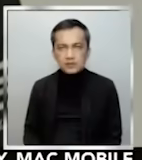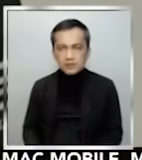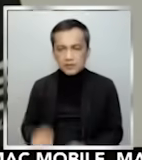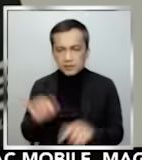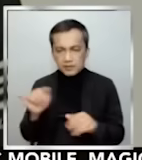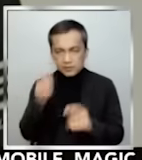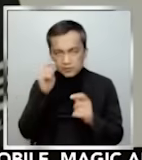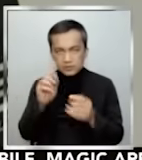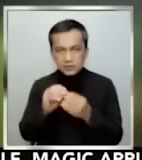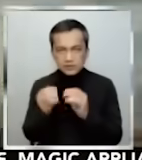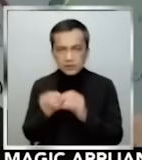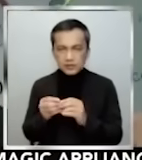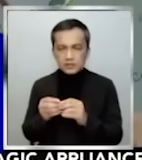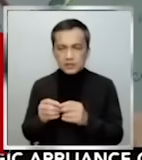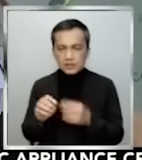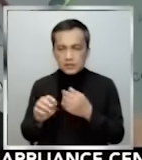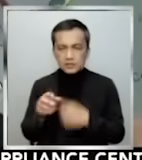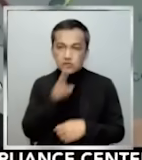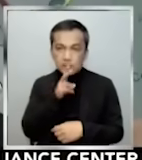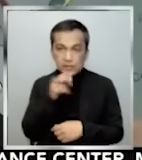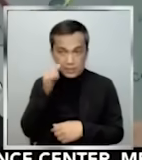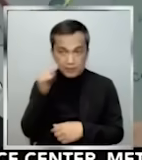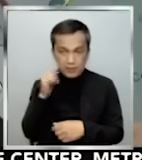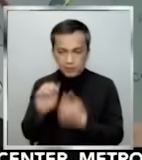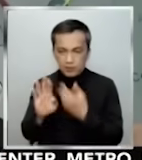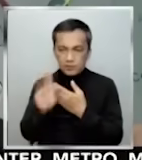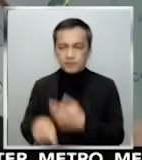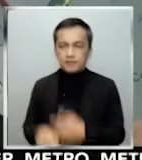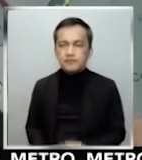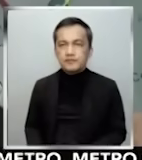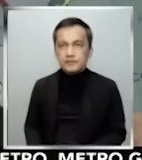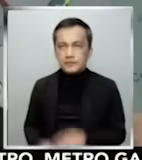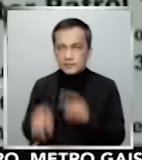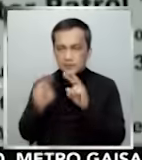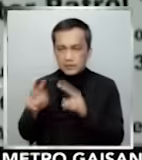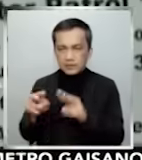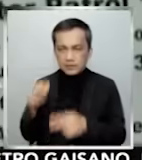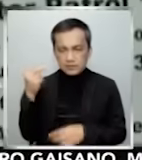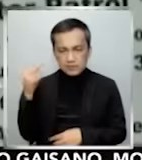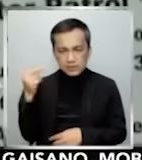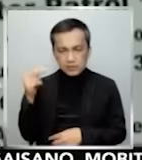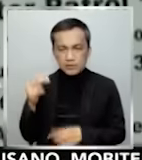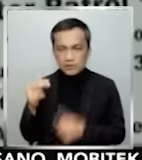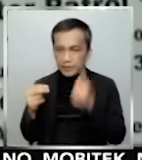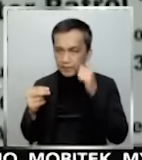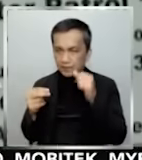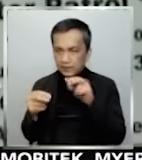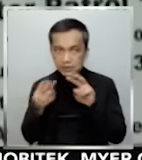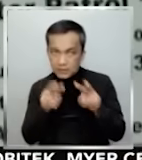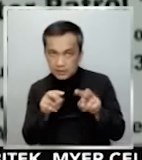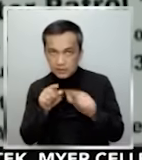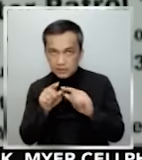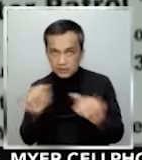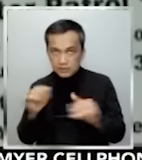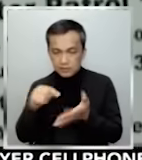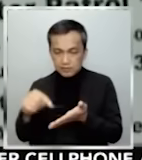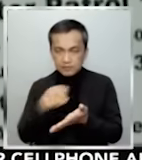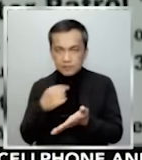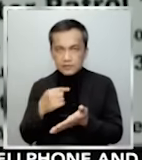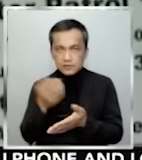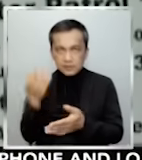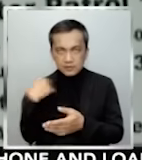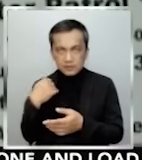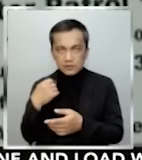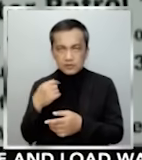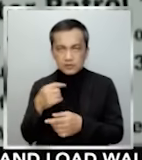naman daw ang suspek Kagabi nakita siya ngayon ng pamangkin kong babae yan din ang nagbayad sa akin nung nakaraan na sinabihan